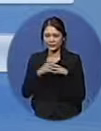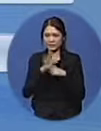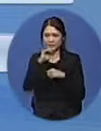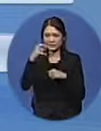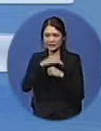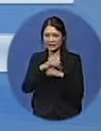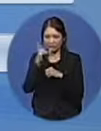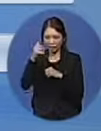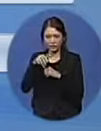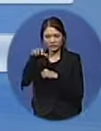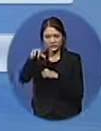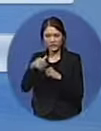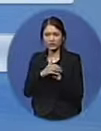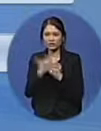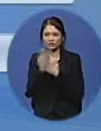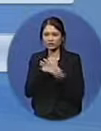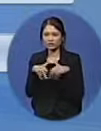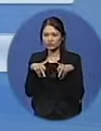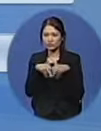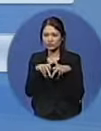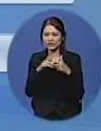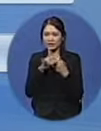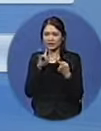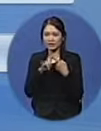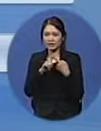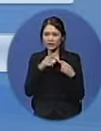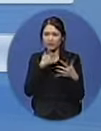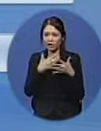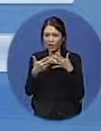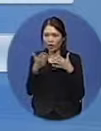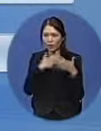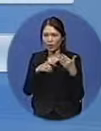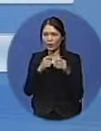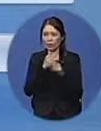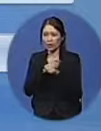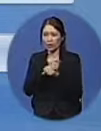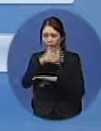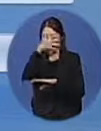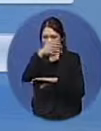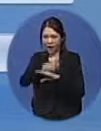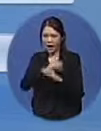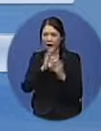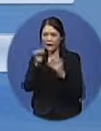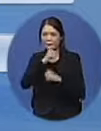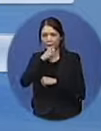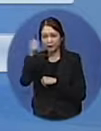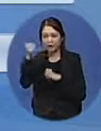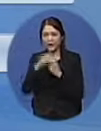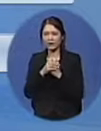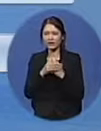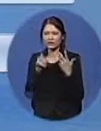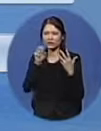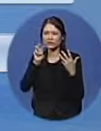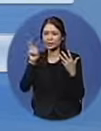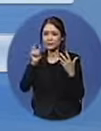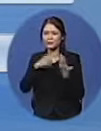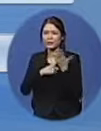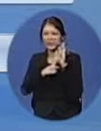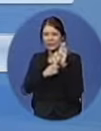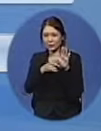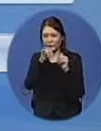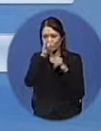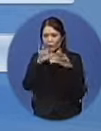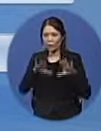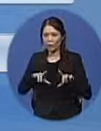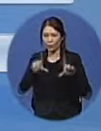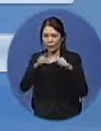인사혁신처는 중증장애인 국가공무원 경력경쟁 채용시험 최종 합격자를 지난달 31일 발표했습니다.